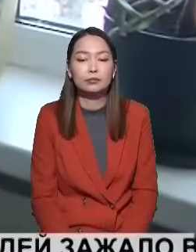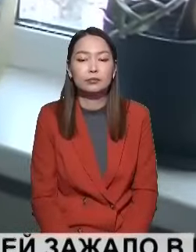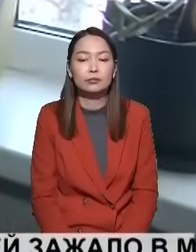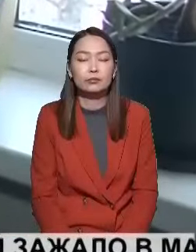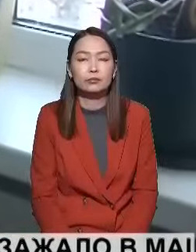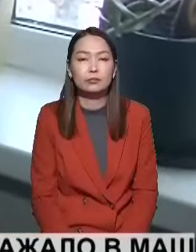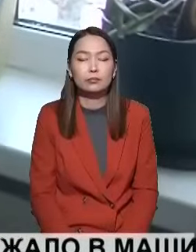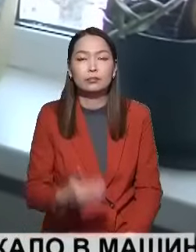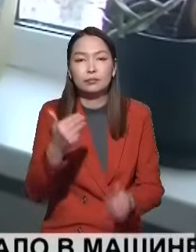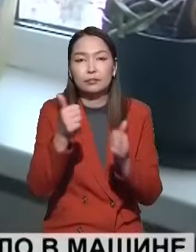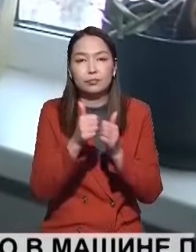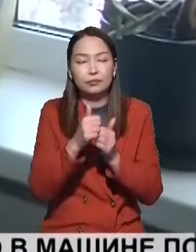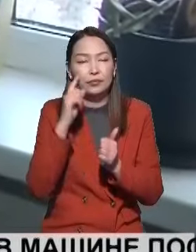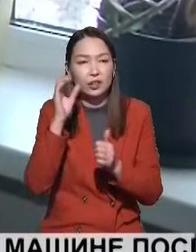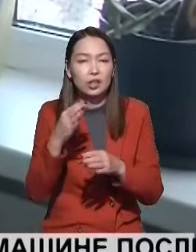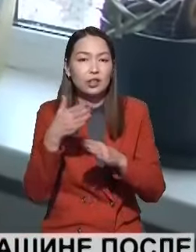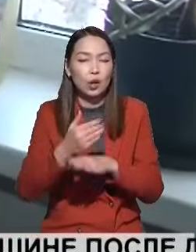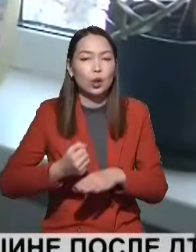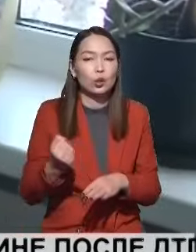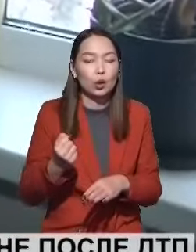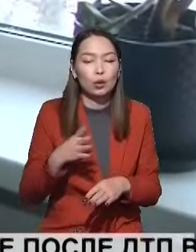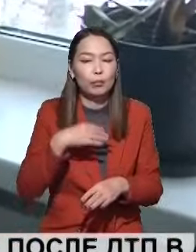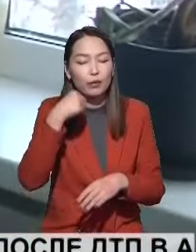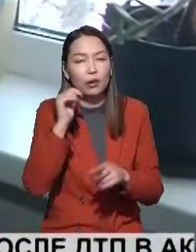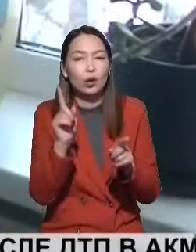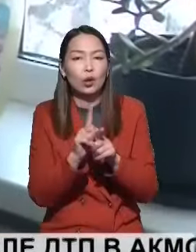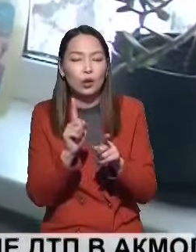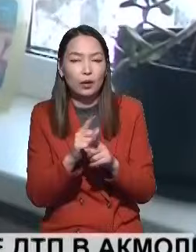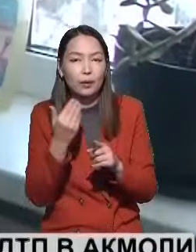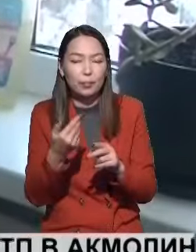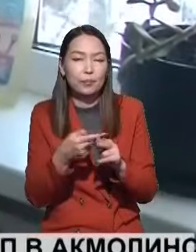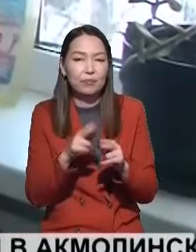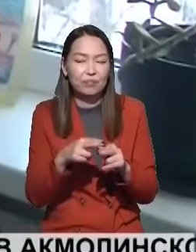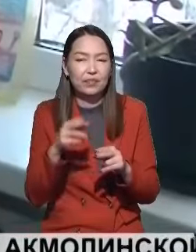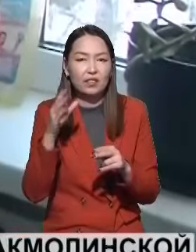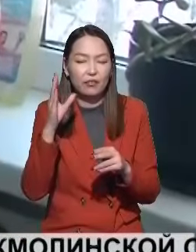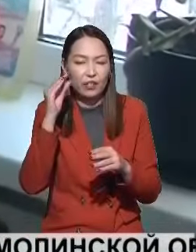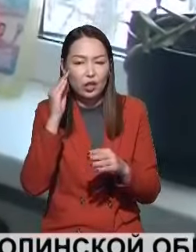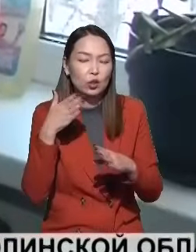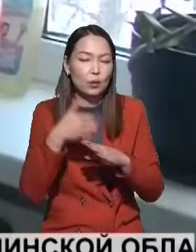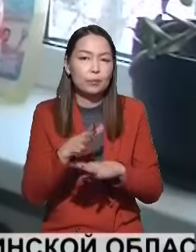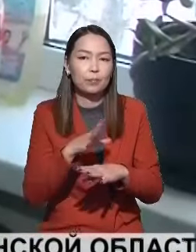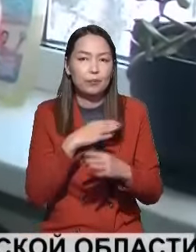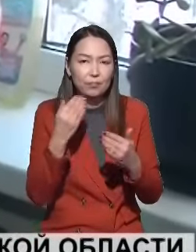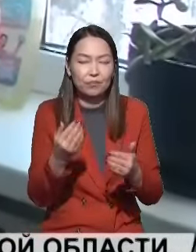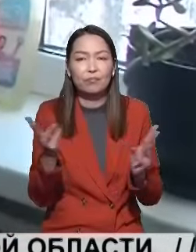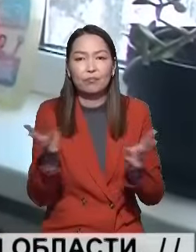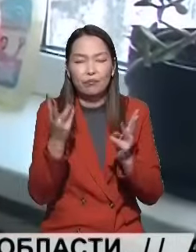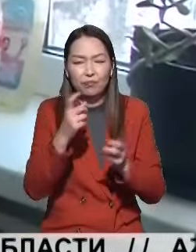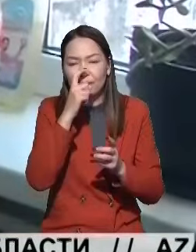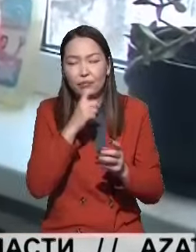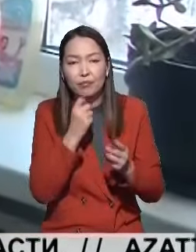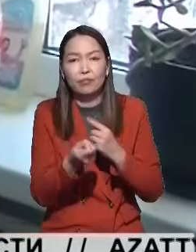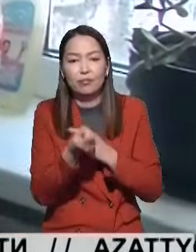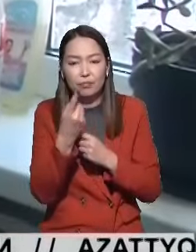К нему, к соседу, часто приходили друзья. Вчера тоже кто-то сильно стучал в его дверь вечером. Потом, что было, как начался пожар, непонятно. Может